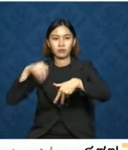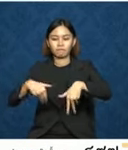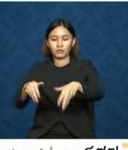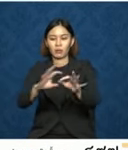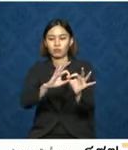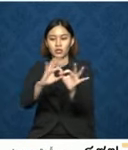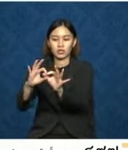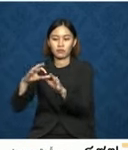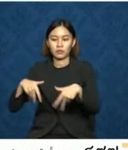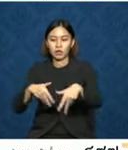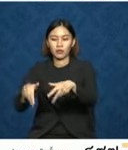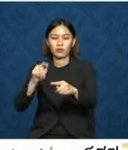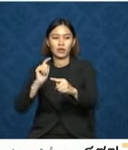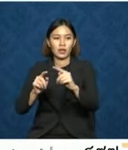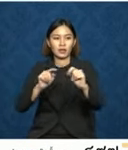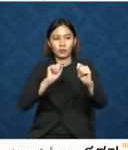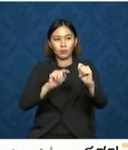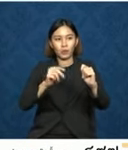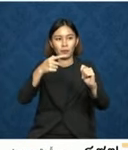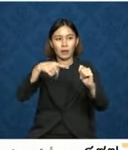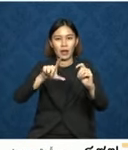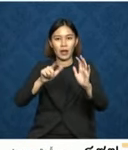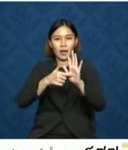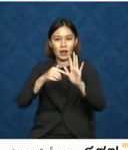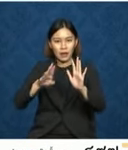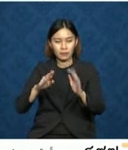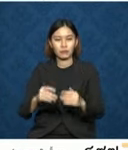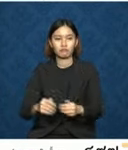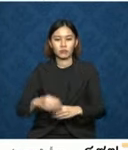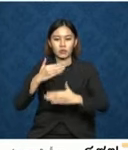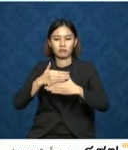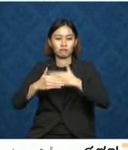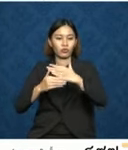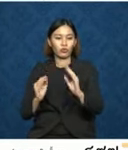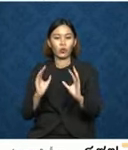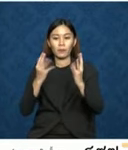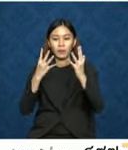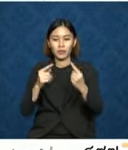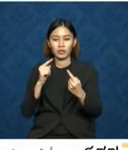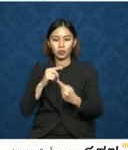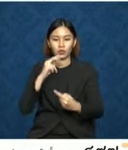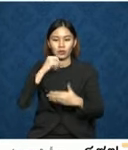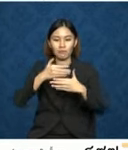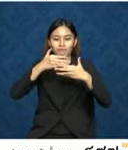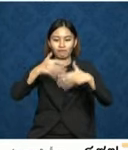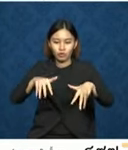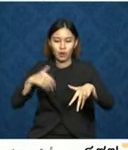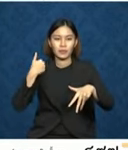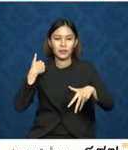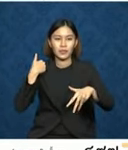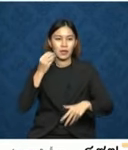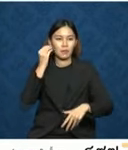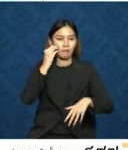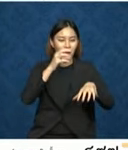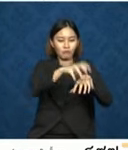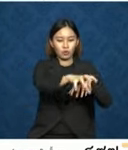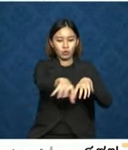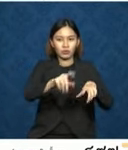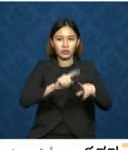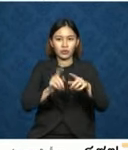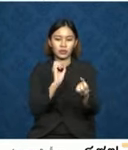เปลือยนะครับที่ตำบลพระลับกับตำบลในเมืองนะครับไม่มีพนังกั้นน้ำทำให้ตลิ่งชำรุดนะครับกำแพงบ้านเรือนของพี่น้องประชา